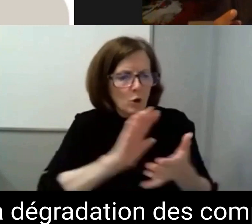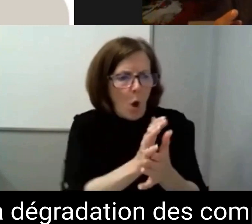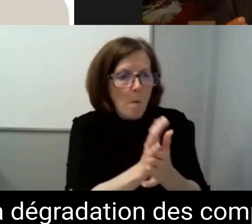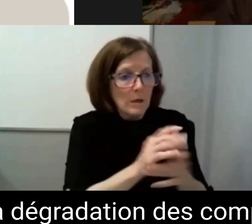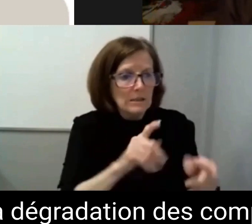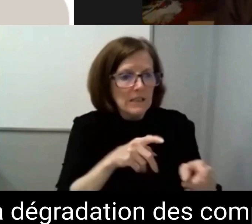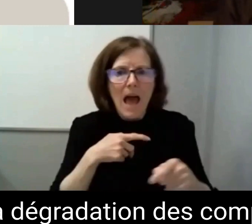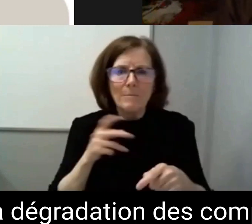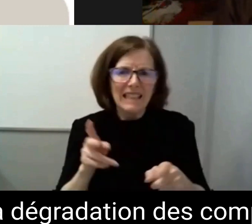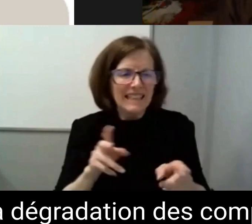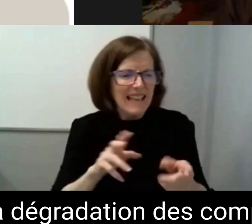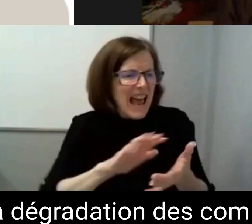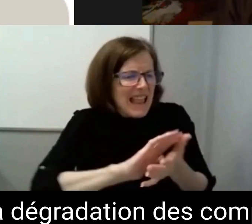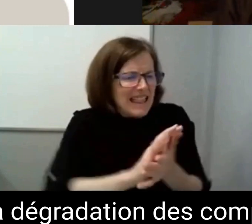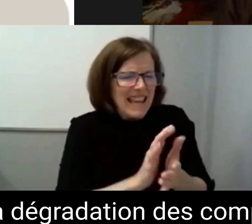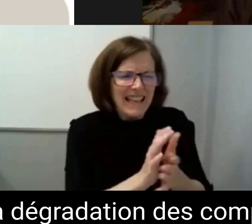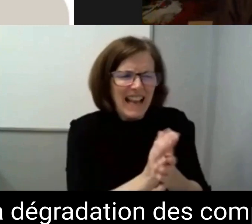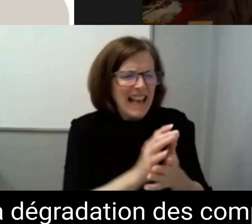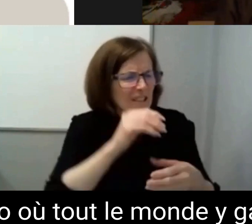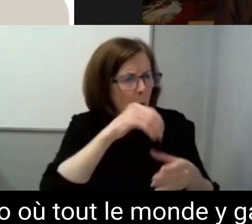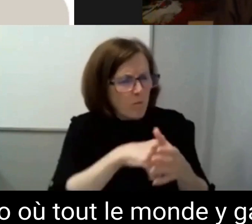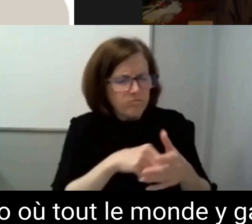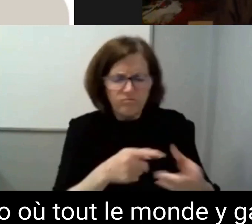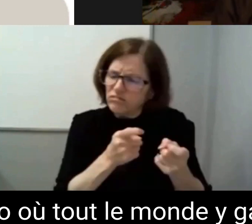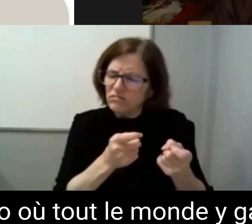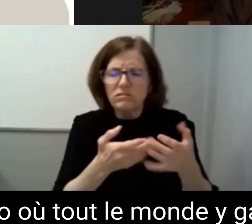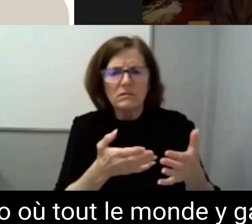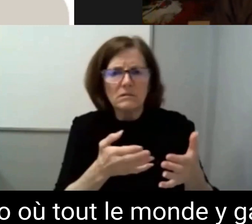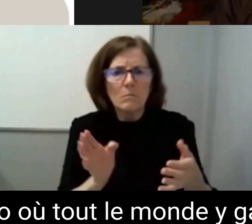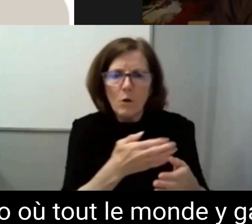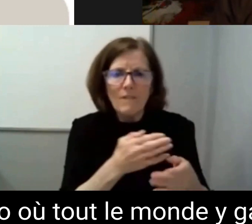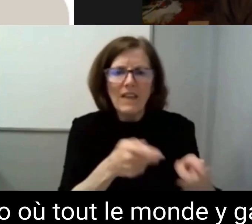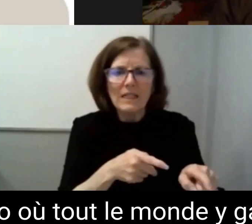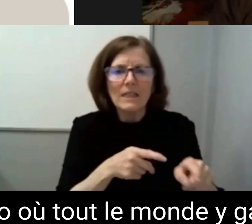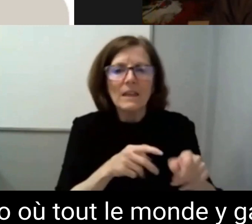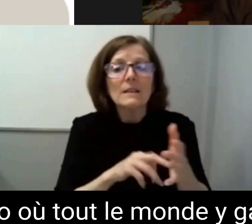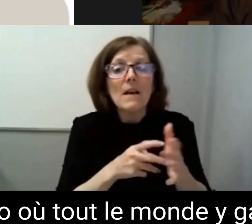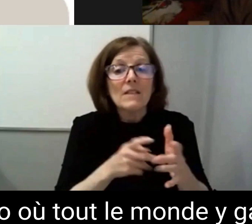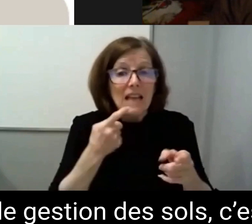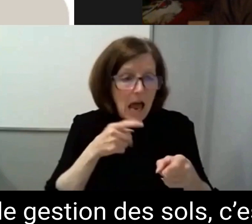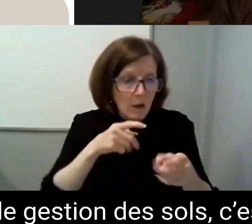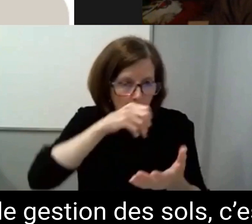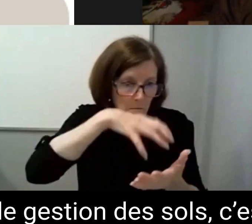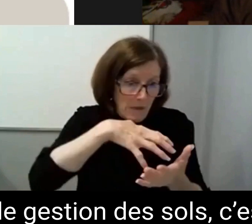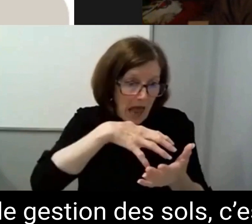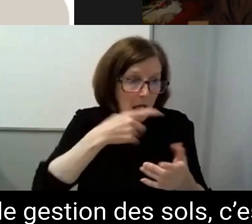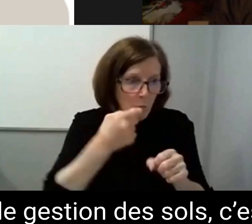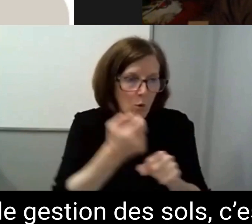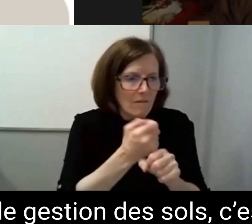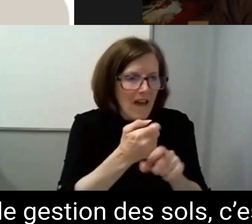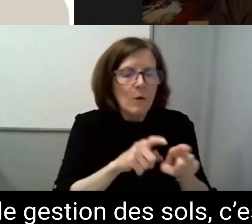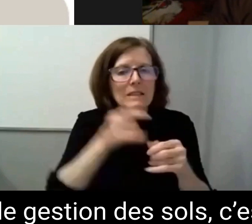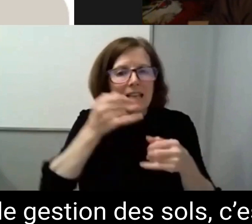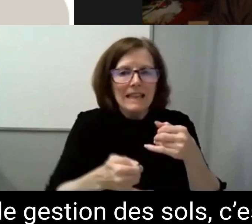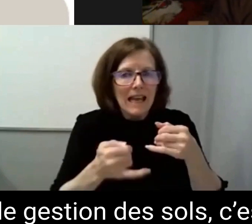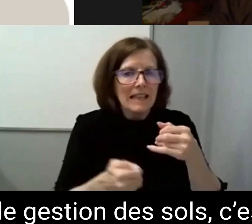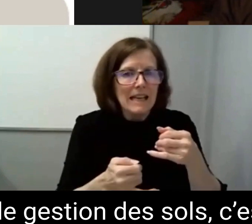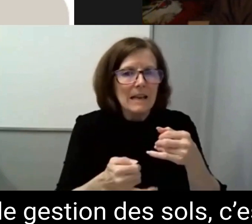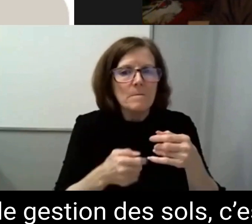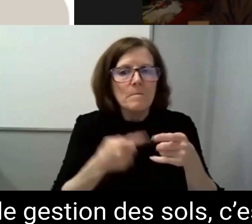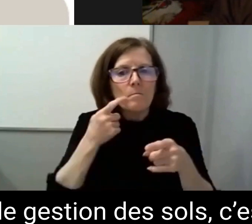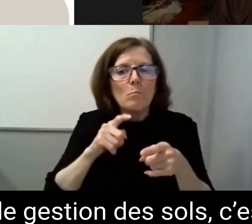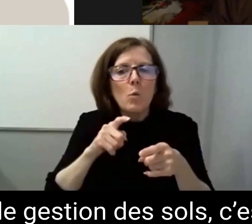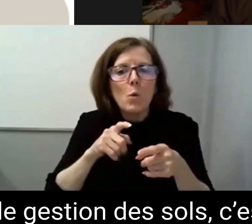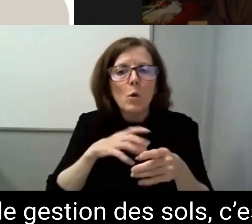la dégradation des composts. Fait que c'est un peu un scénario où tout le monde y gagne. Puis en dernier lieu, sur l'aspect de gestion